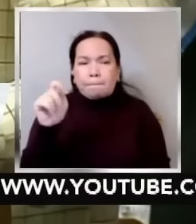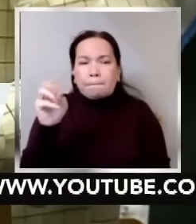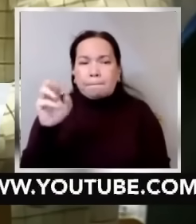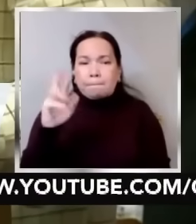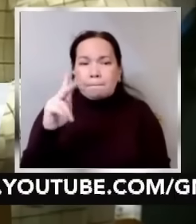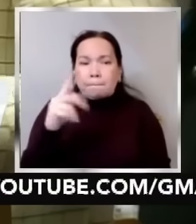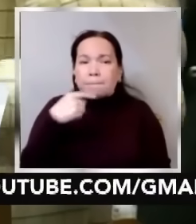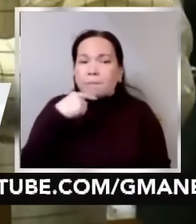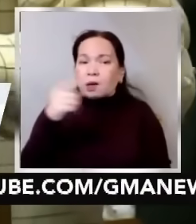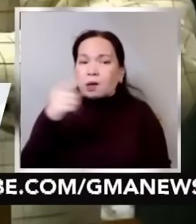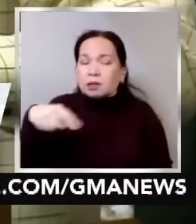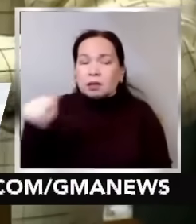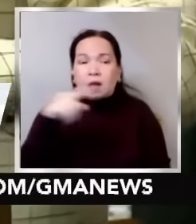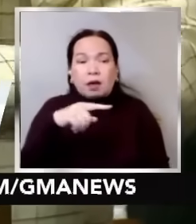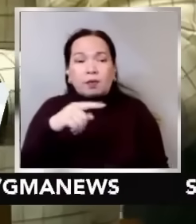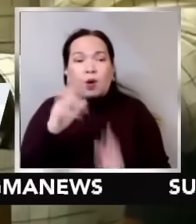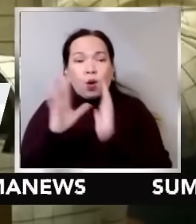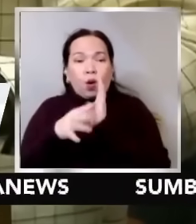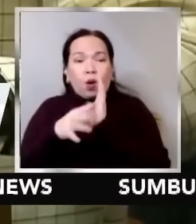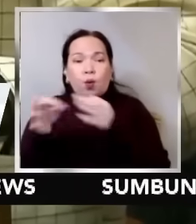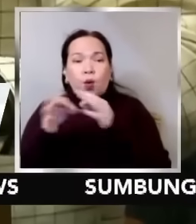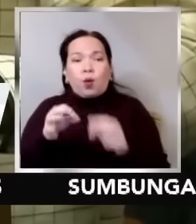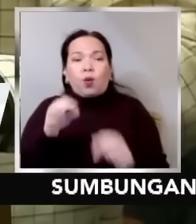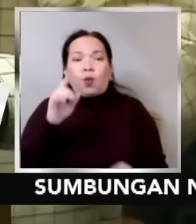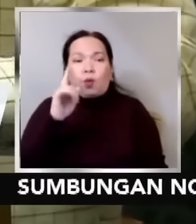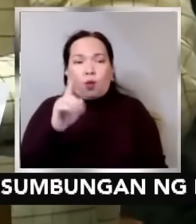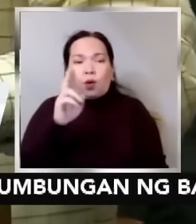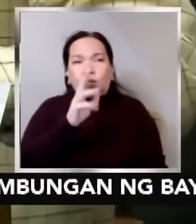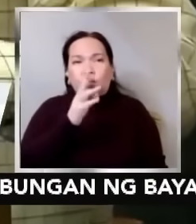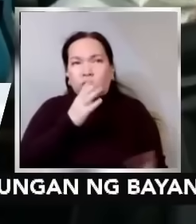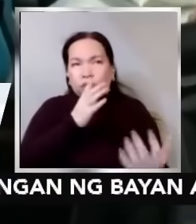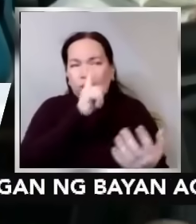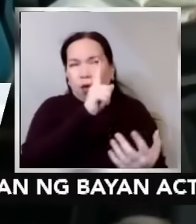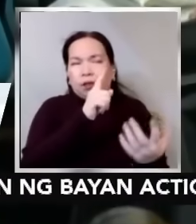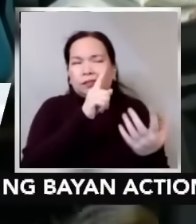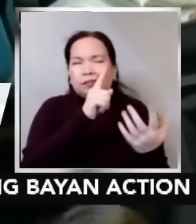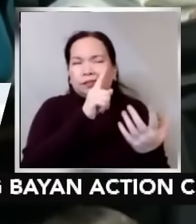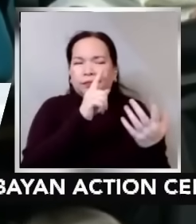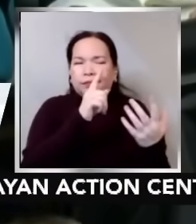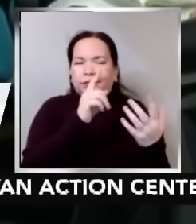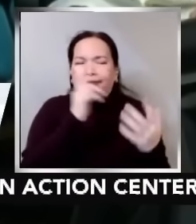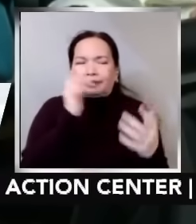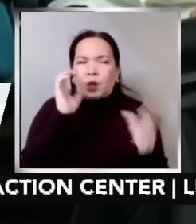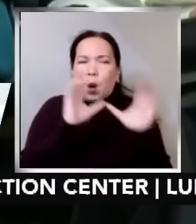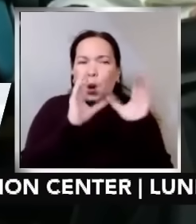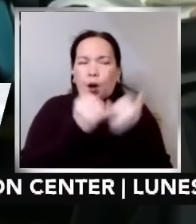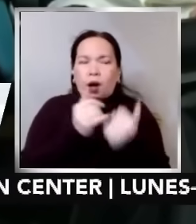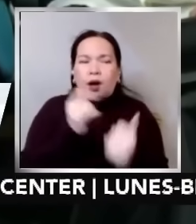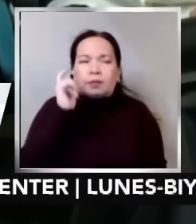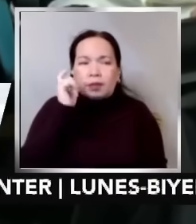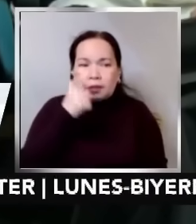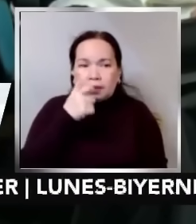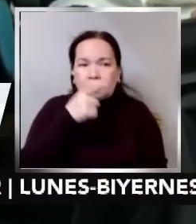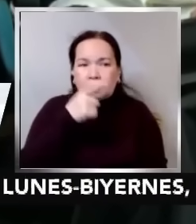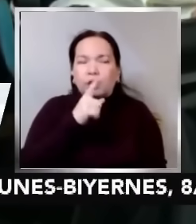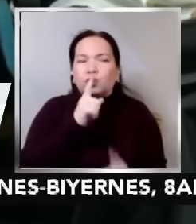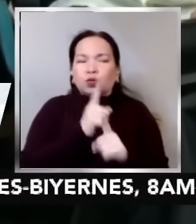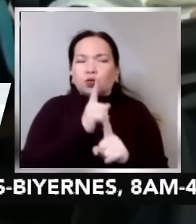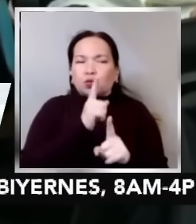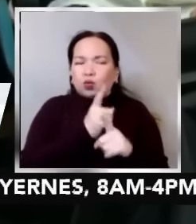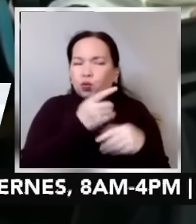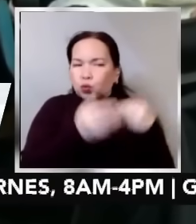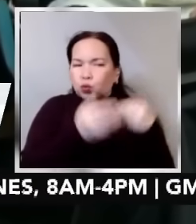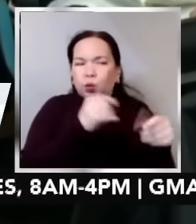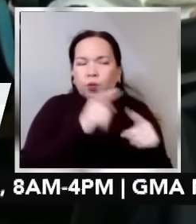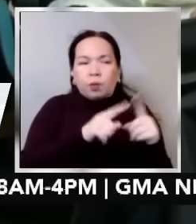private IP address ng isang telco para mas secured ang transmission. Pero binago na rin nila ang proseso para sa